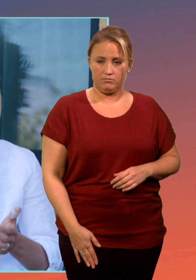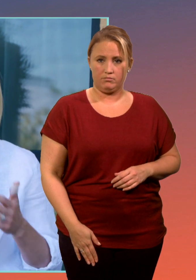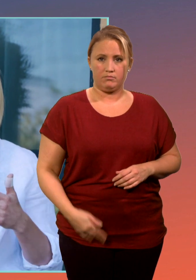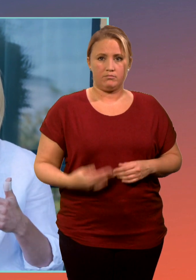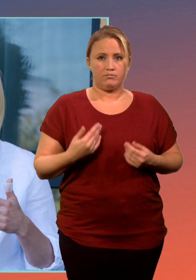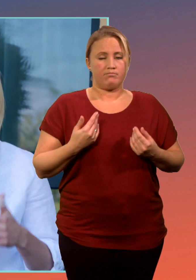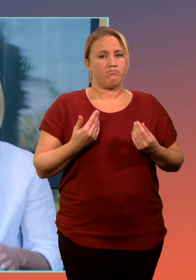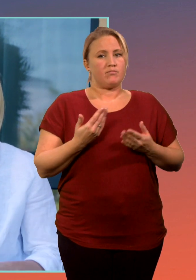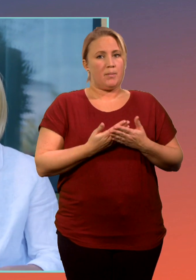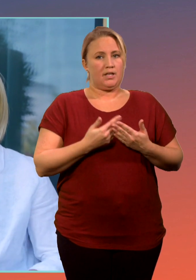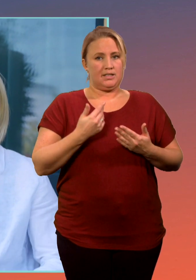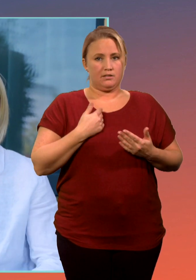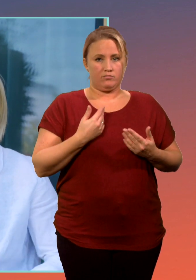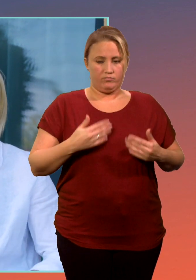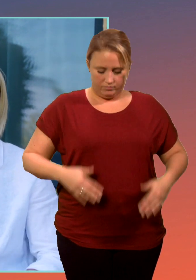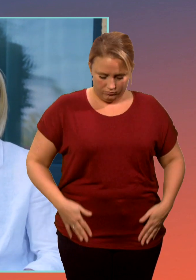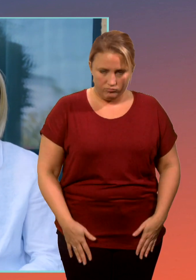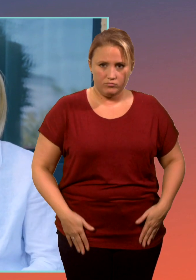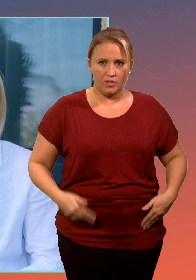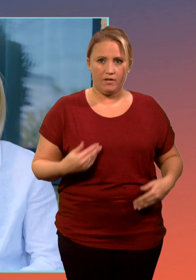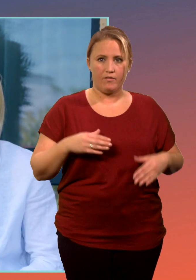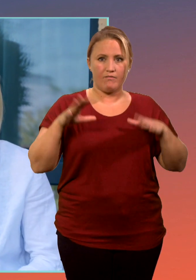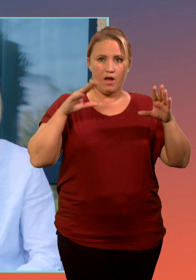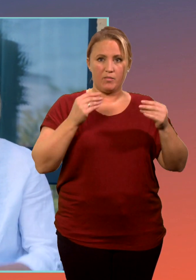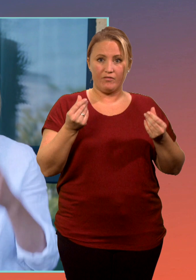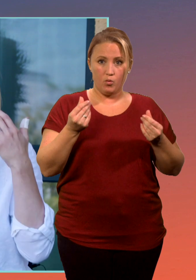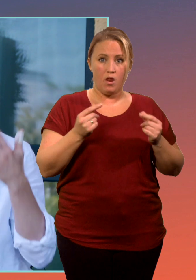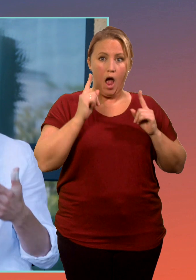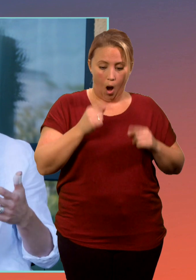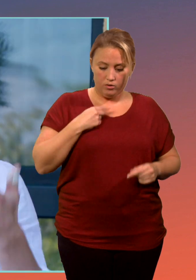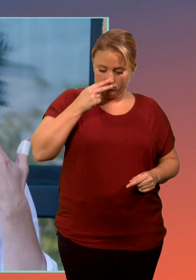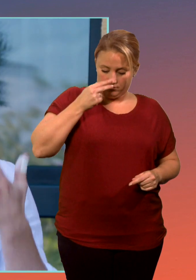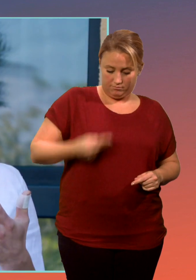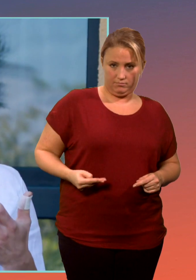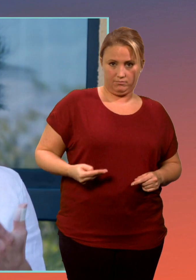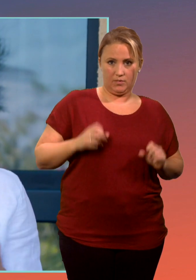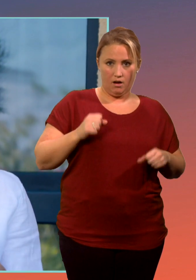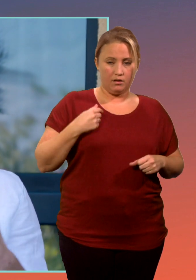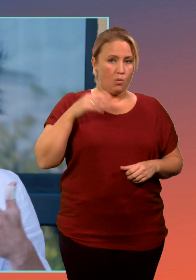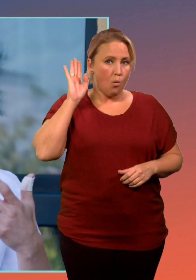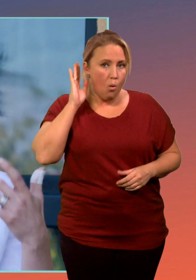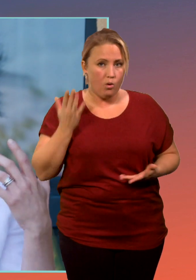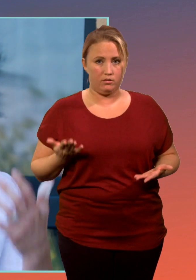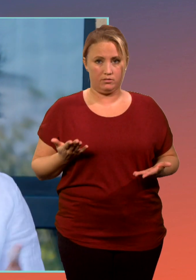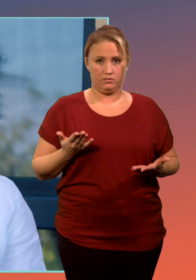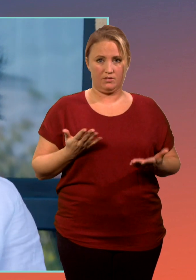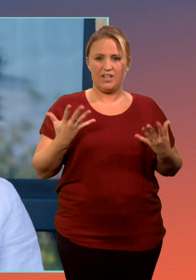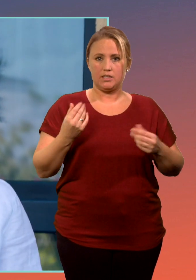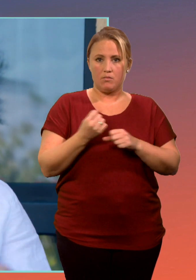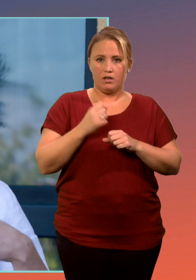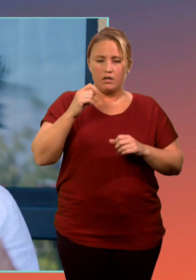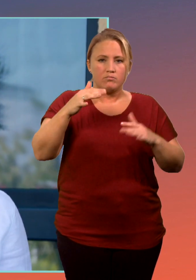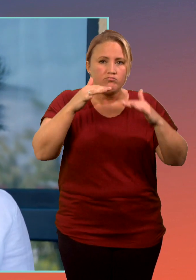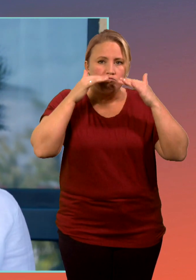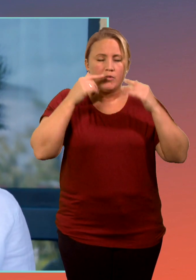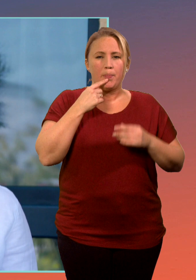nur so, dass ich die Hand ja durch diese taktile Wahrnehmung spüre, sondern ich sehe das ja auch. Ich höre das, je nachdem, was getan wird. Man riecht